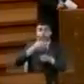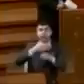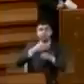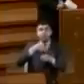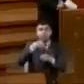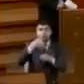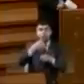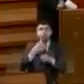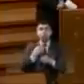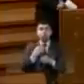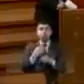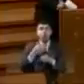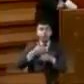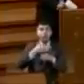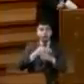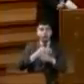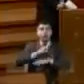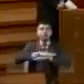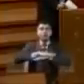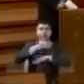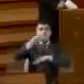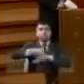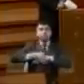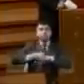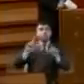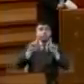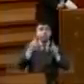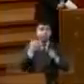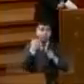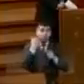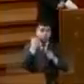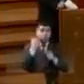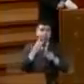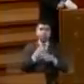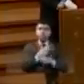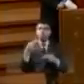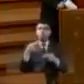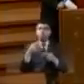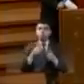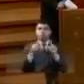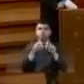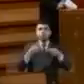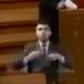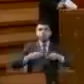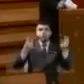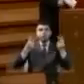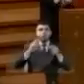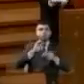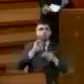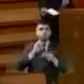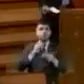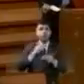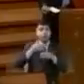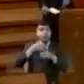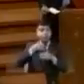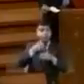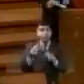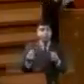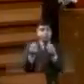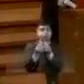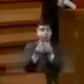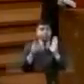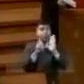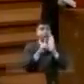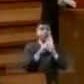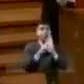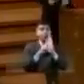فصل 28، ولكن ما لم يقيدها القانون، من بعد كنمشيو نطبقوا القانون. القانون الفصل 49 اللي